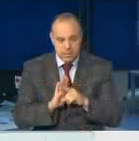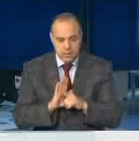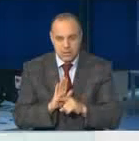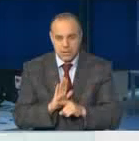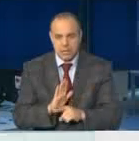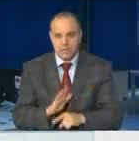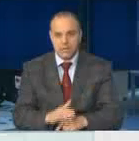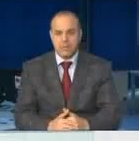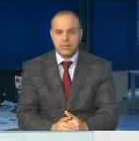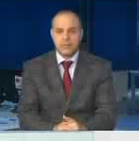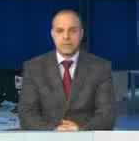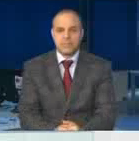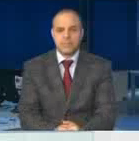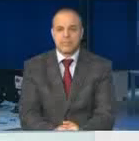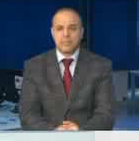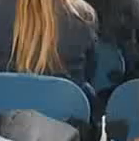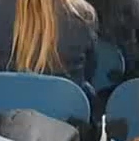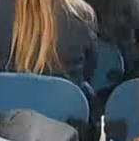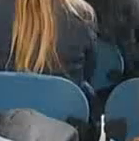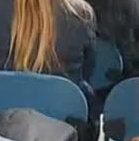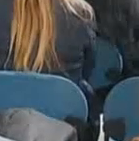فيها في عناوينها.